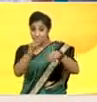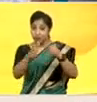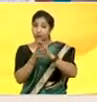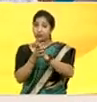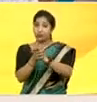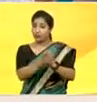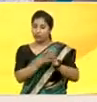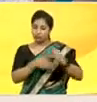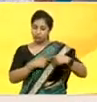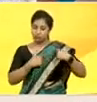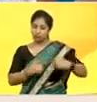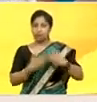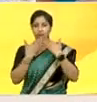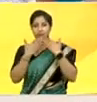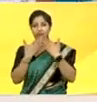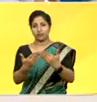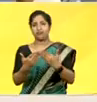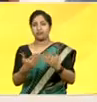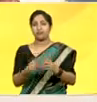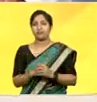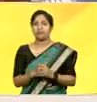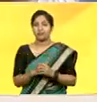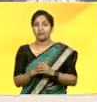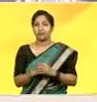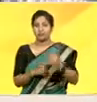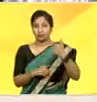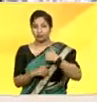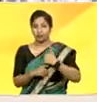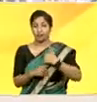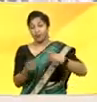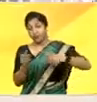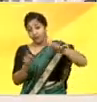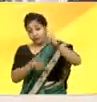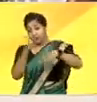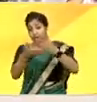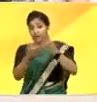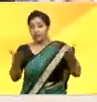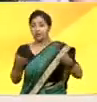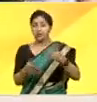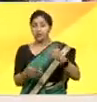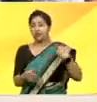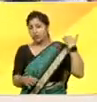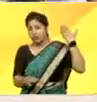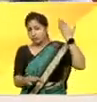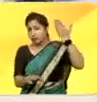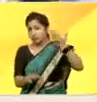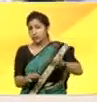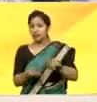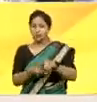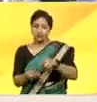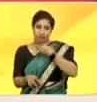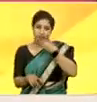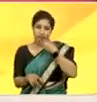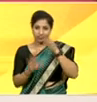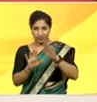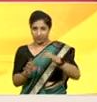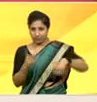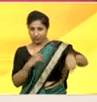साथियों का हृदय से आभार व्यक्त करता हूं। मेरा आपसे एक पुराना आग्रह भी रहा